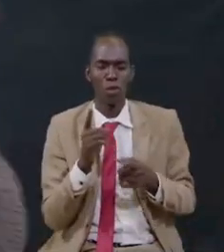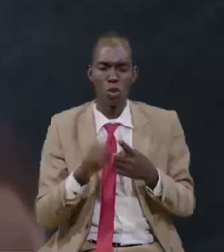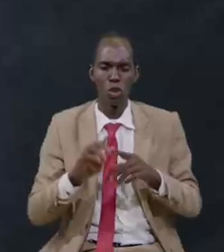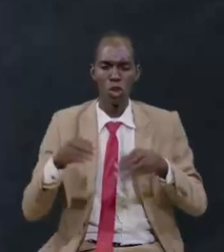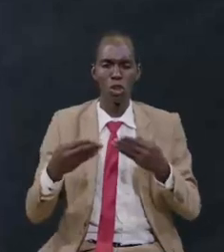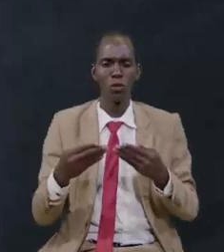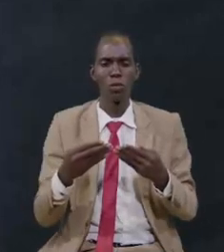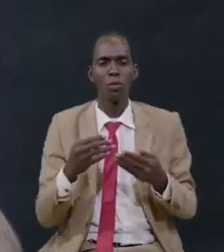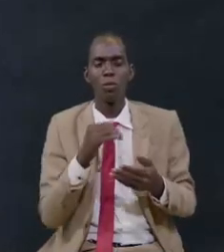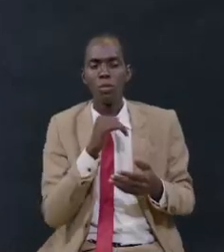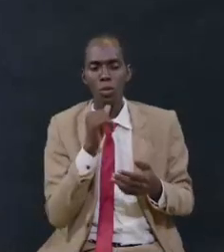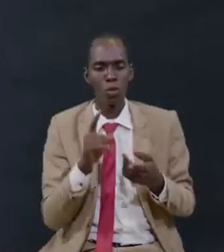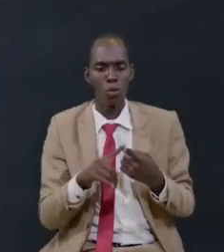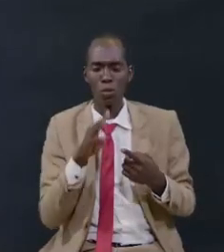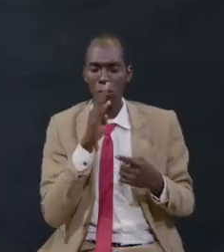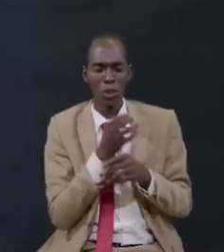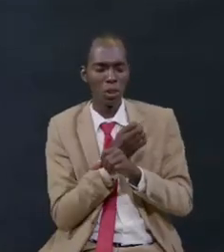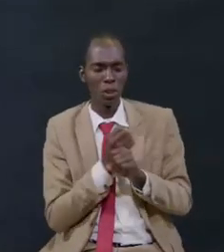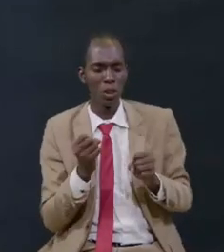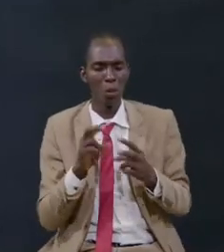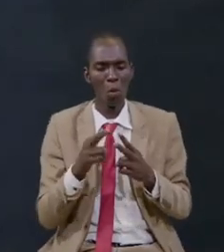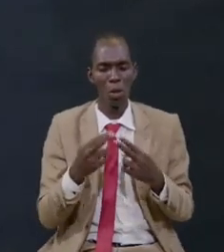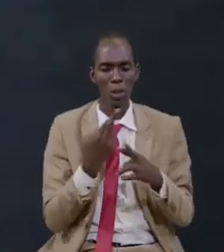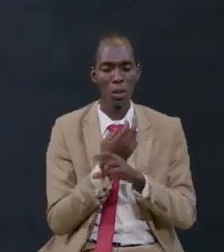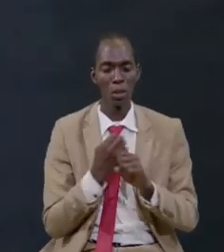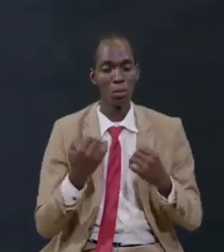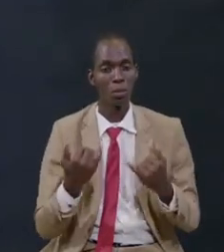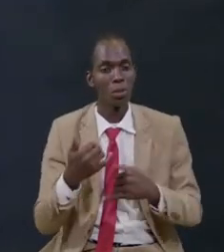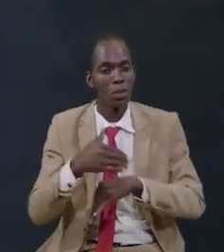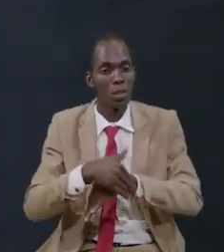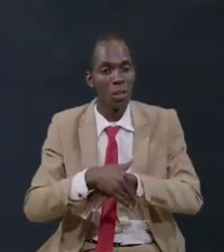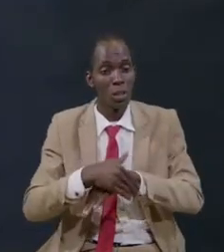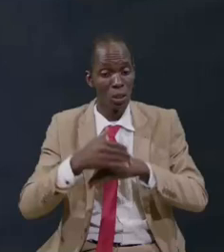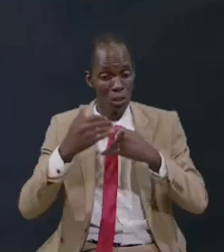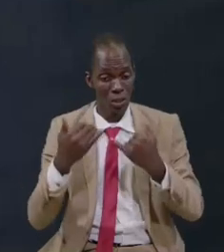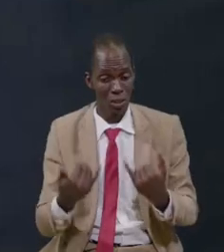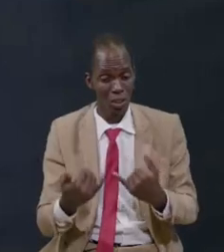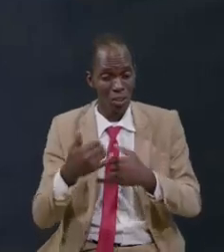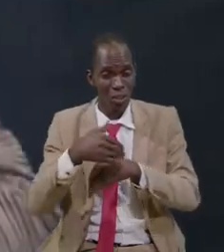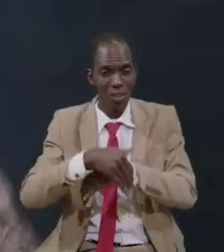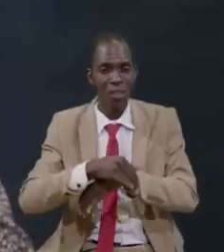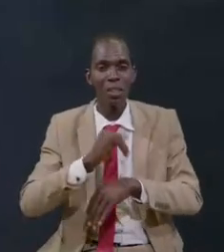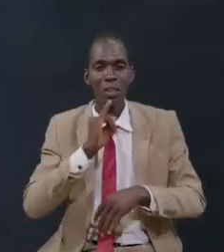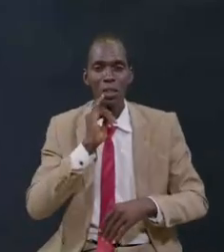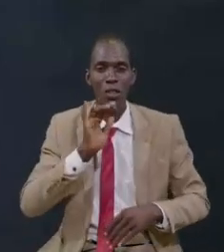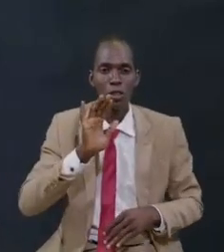d'excuse pour que tu ne sois pas racheté ce soir. Ce soir, c'est ton jour de